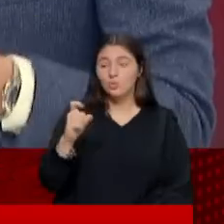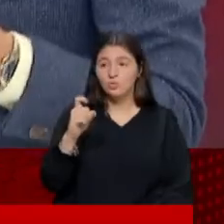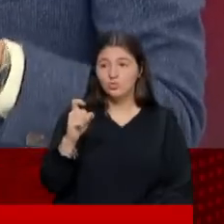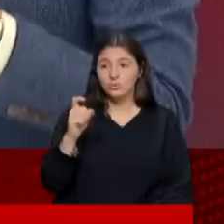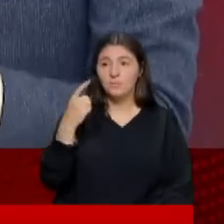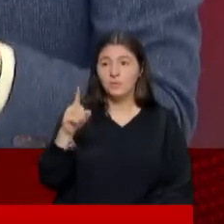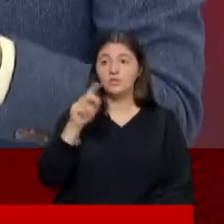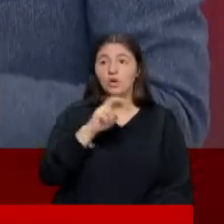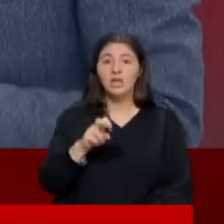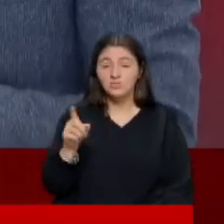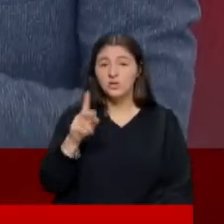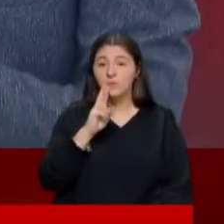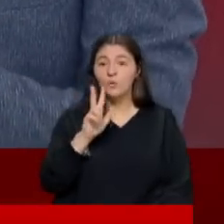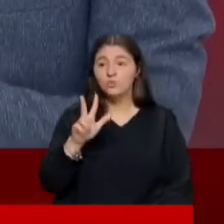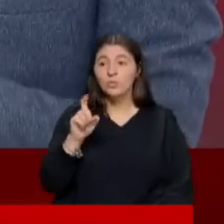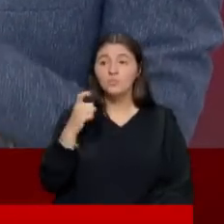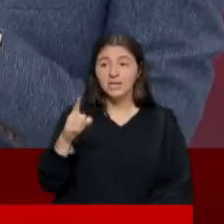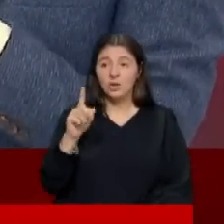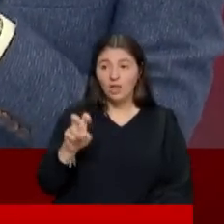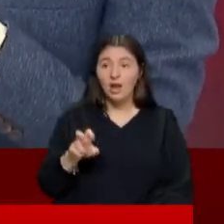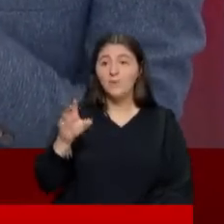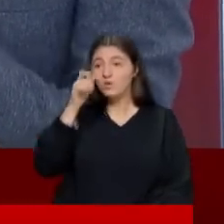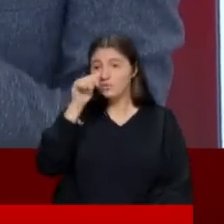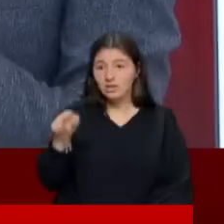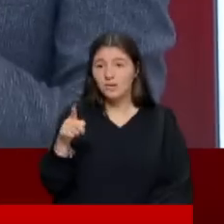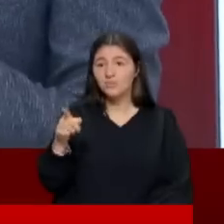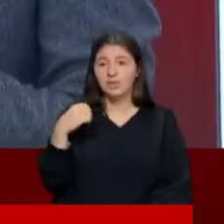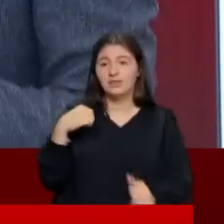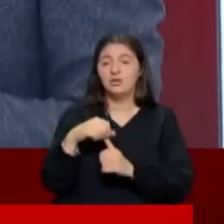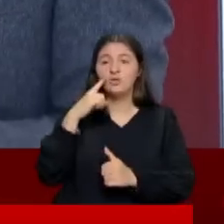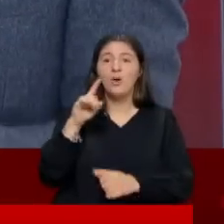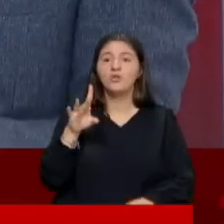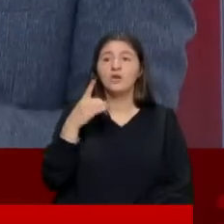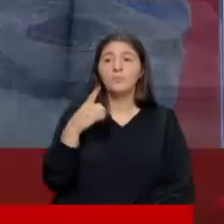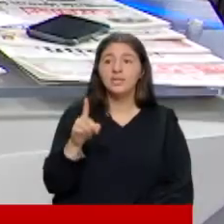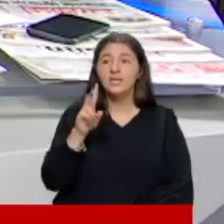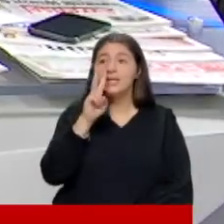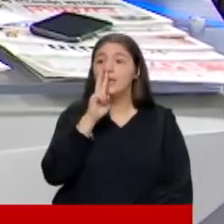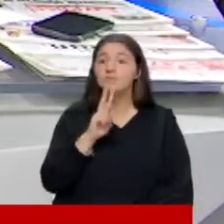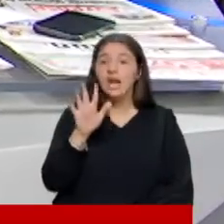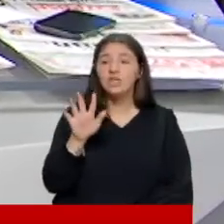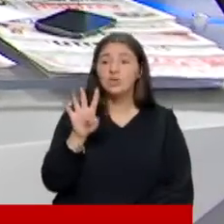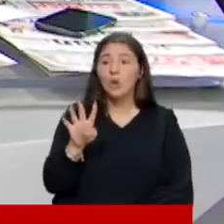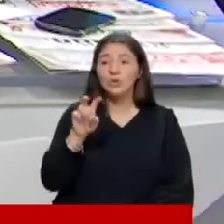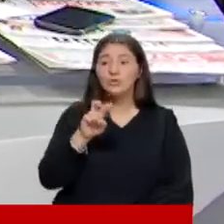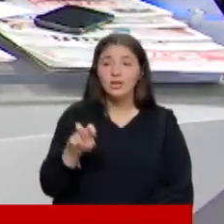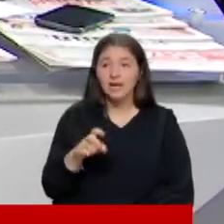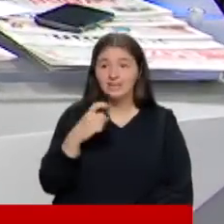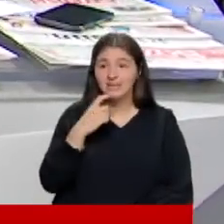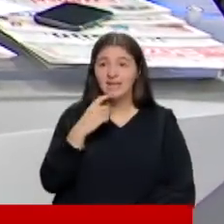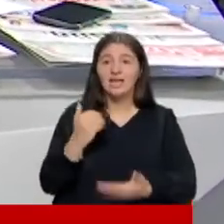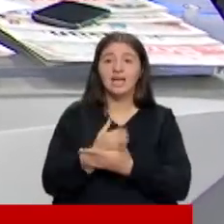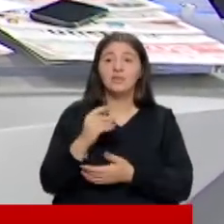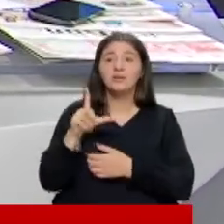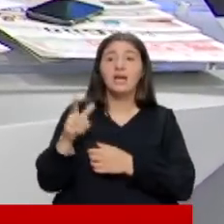239.000 dolarmış yılda kazanılması gereken ancak Türkiye burada tekrar gösteriyorum 14.000.254 dolar yılda